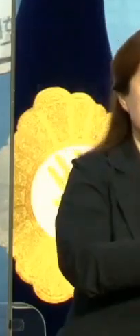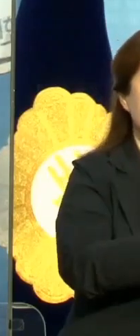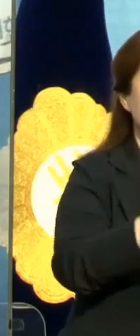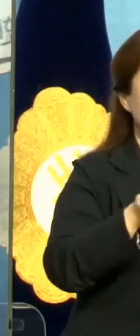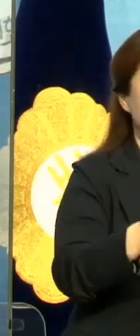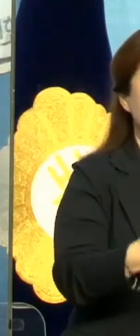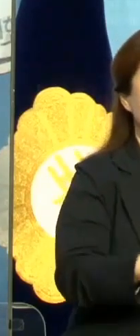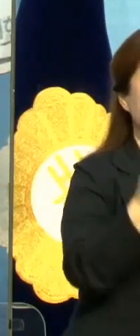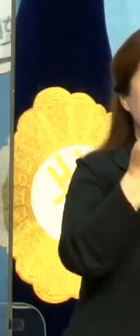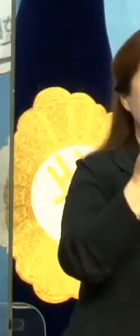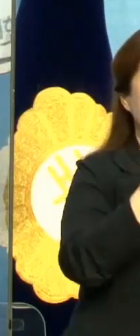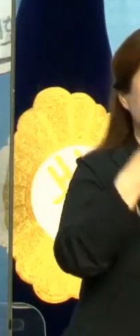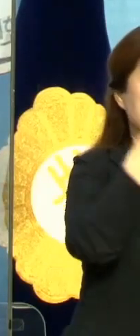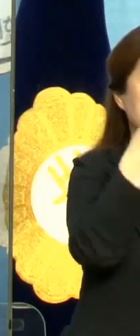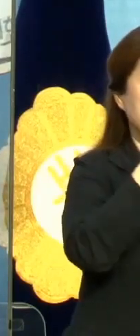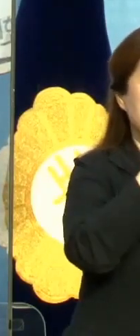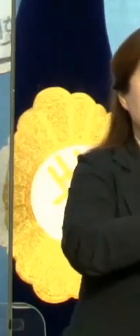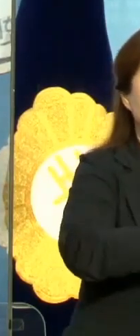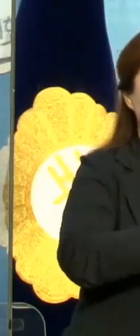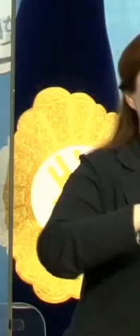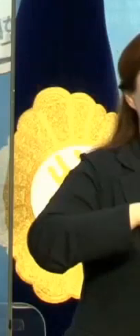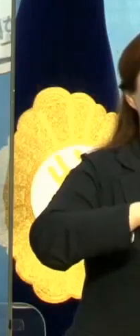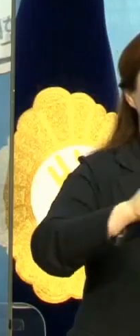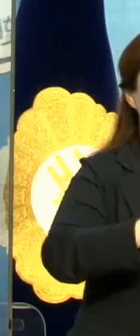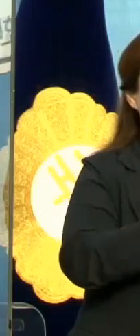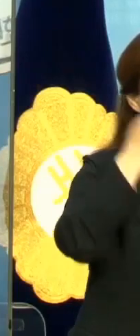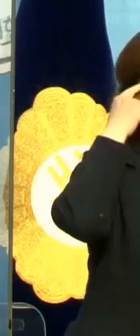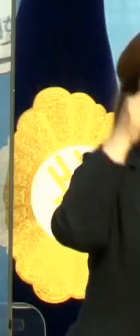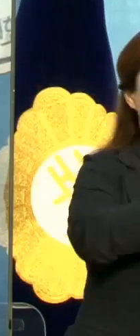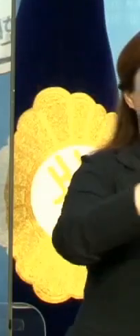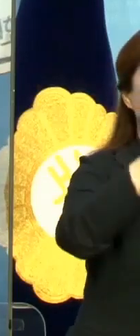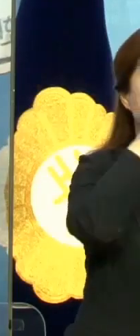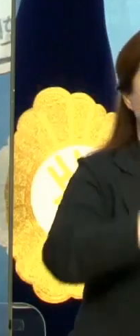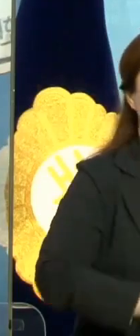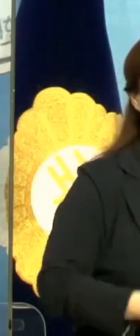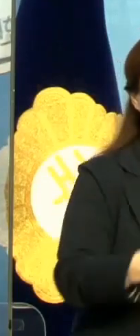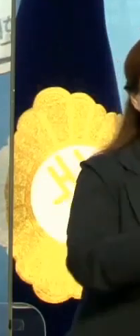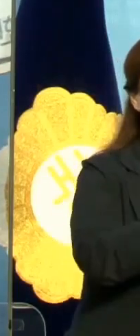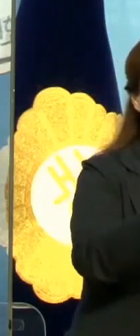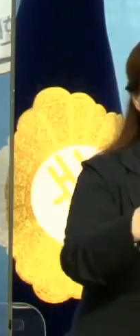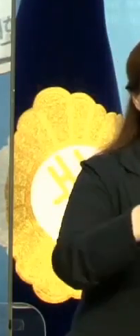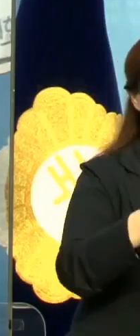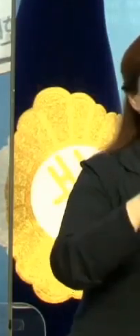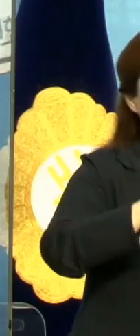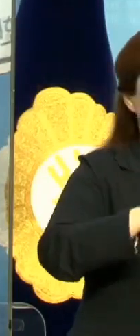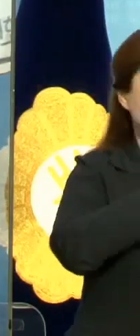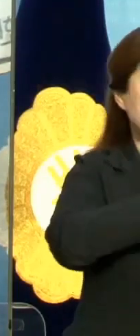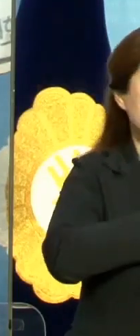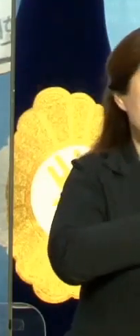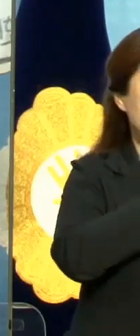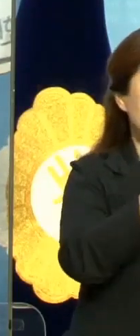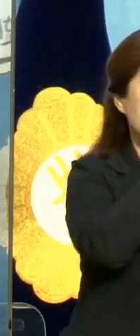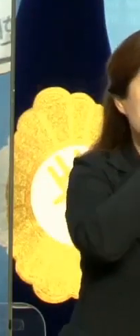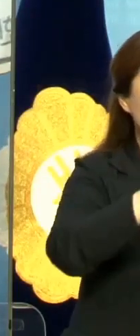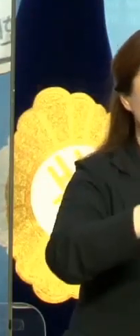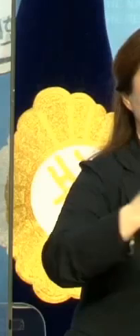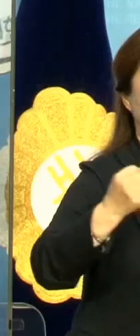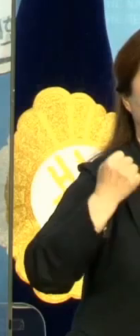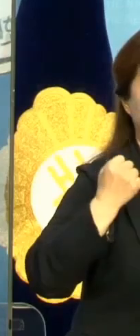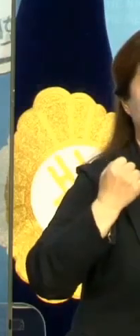신속하고 또 엄 저는 조치를 취할 예정입니다 따라서 국민적 의혹을 받고 있는 국민의 힘